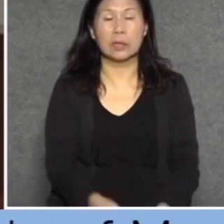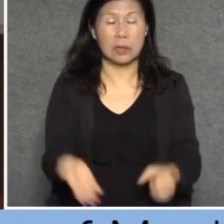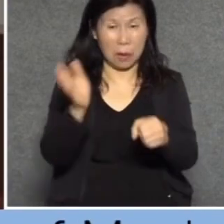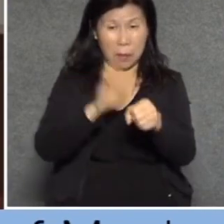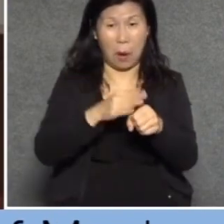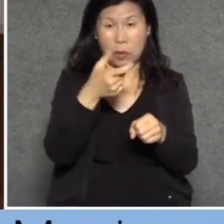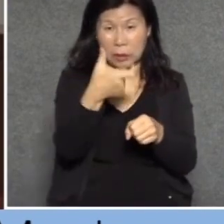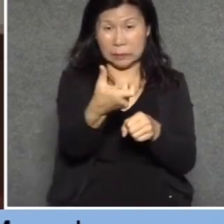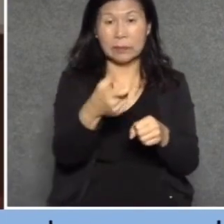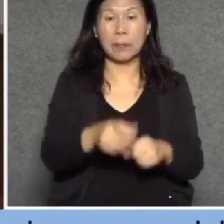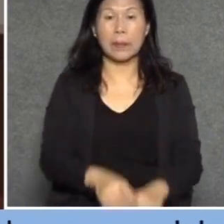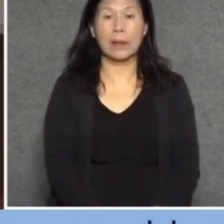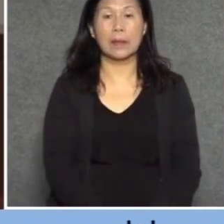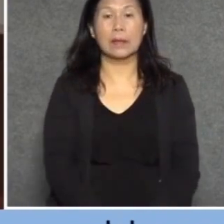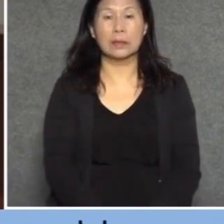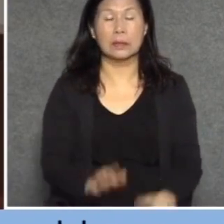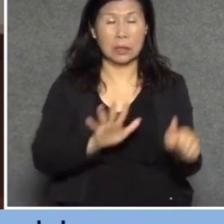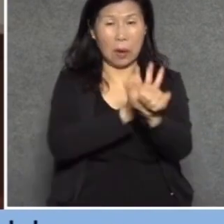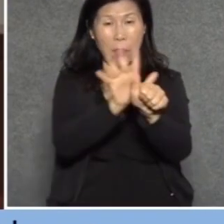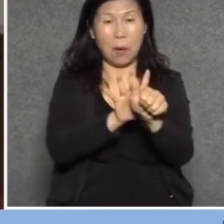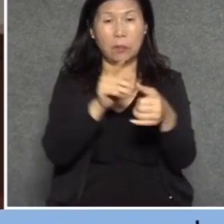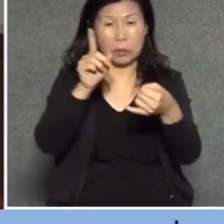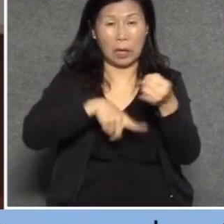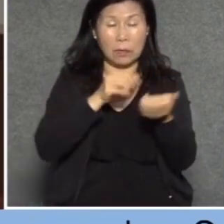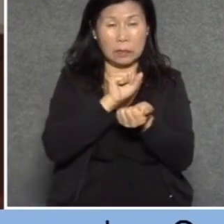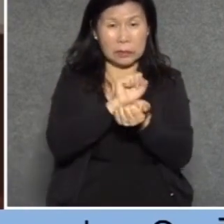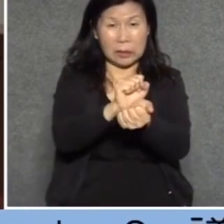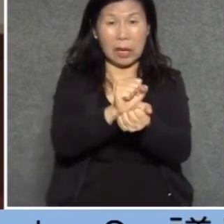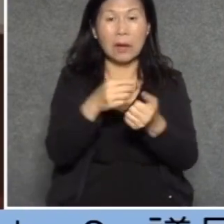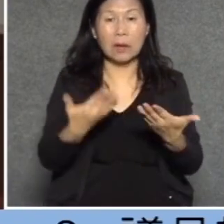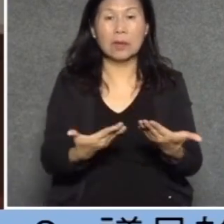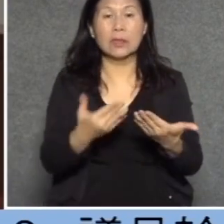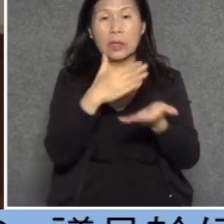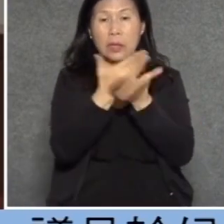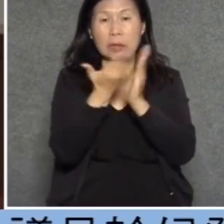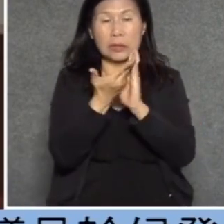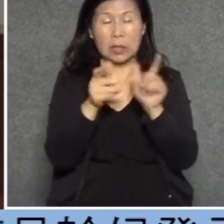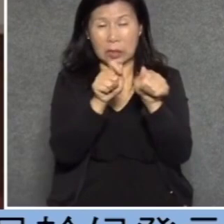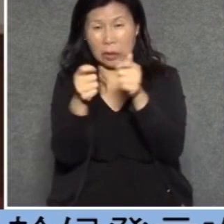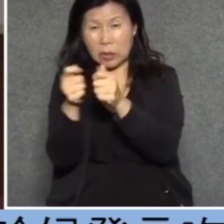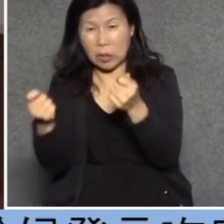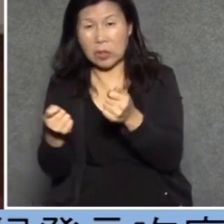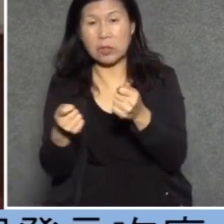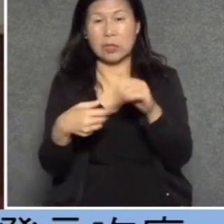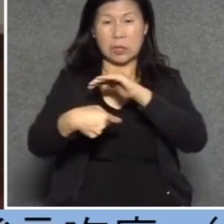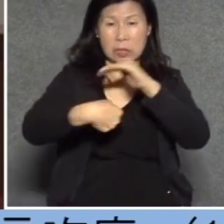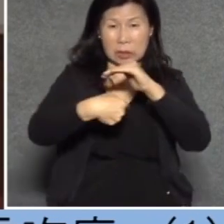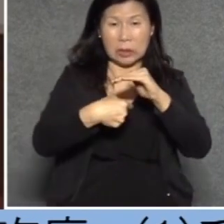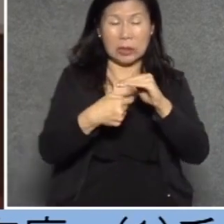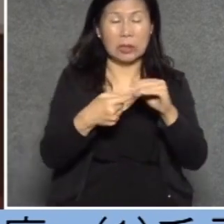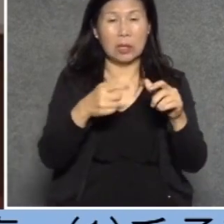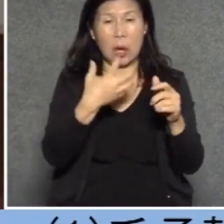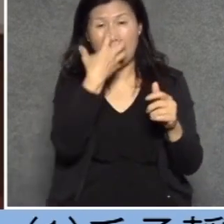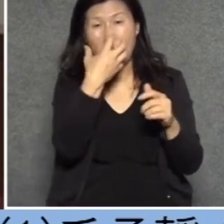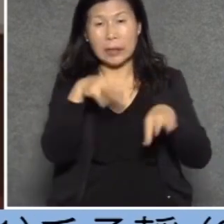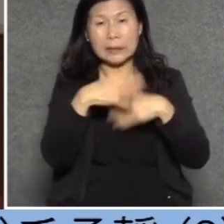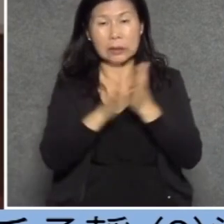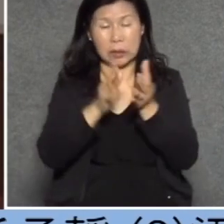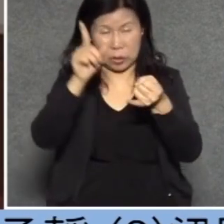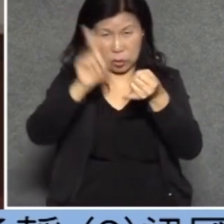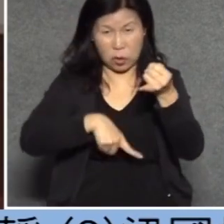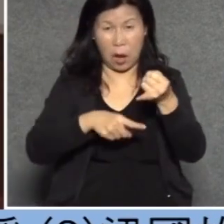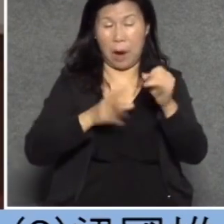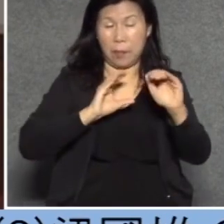金，只是對受蒙冤的人受到的傷害和損失作出金錢